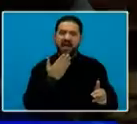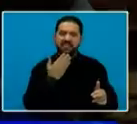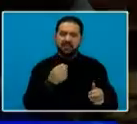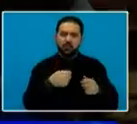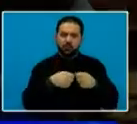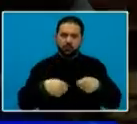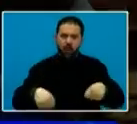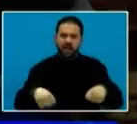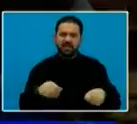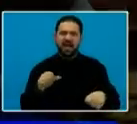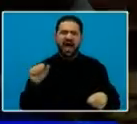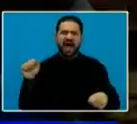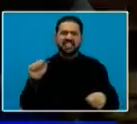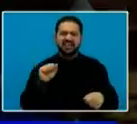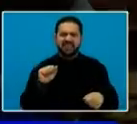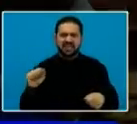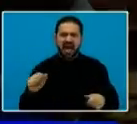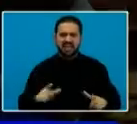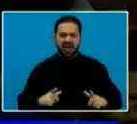Activitatea lui, toată zbaterea aceea,